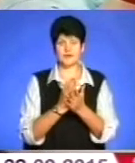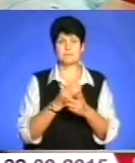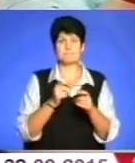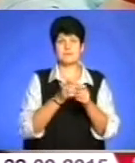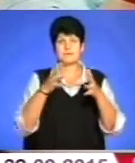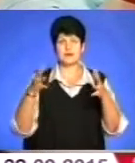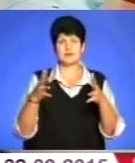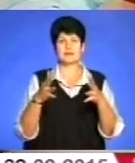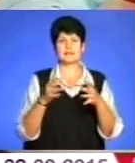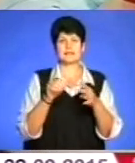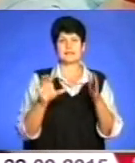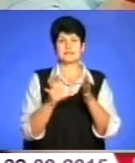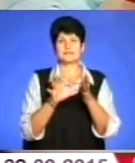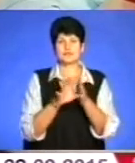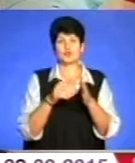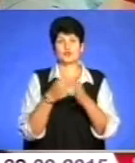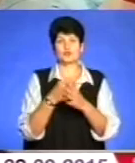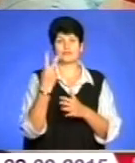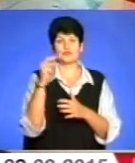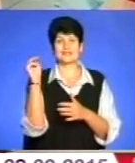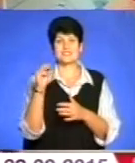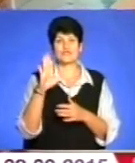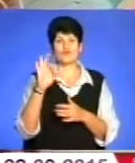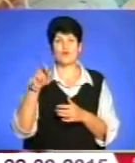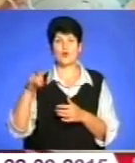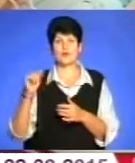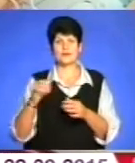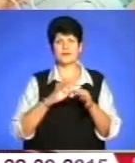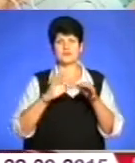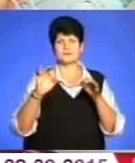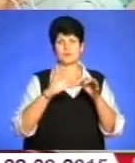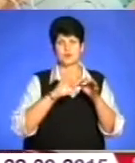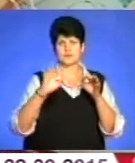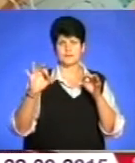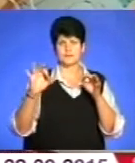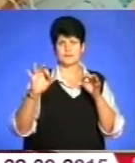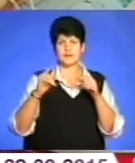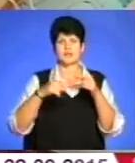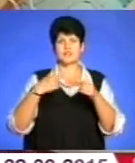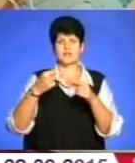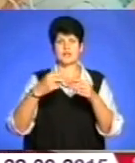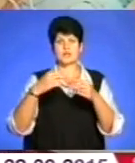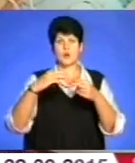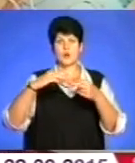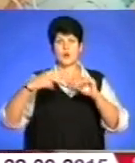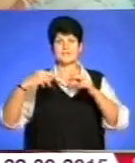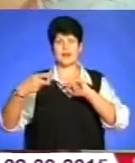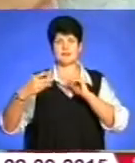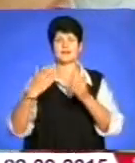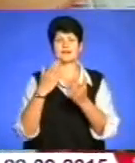до 2000 вольт від розетки, далі вона через дроселі і через розрядник йде